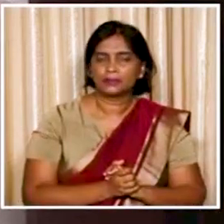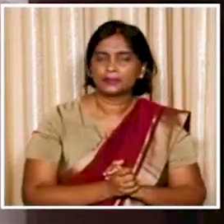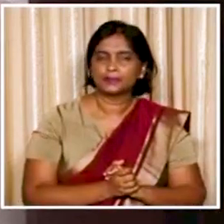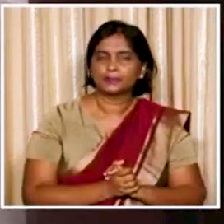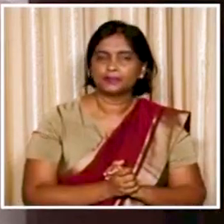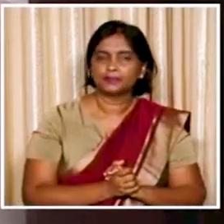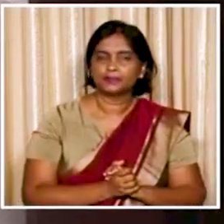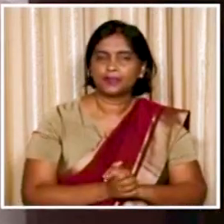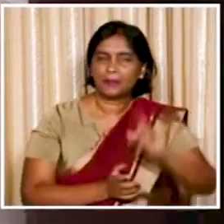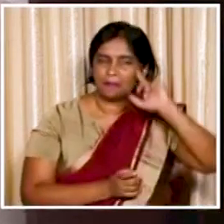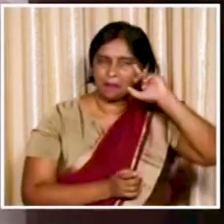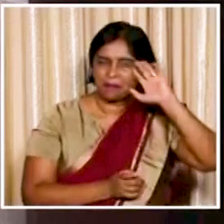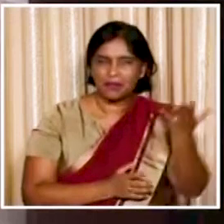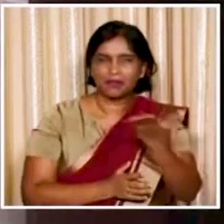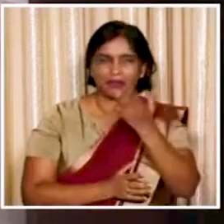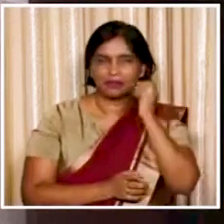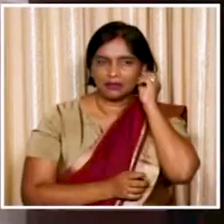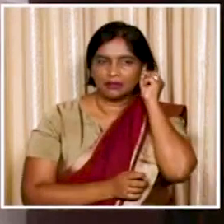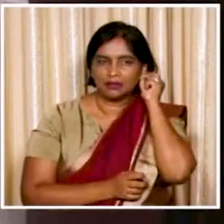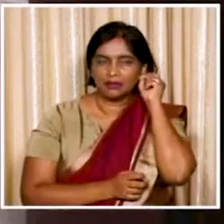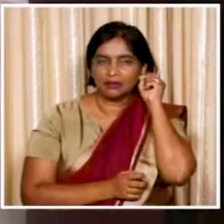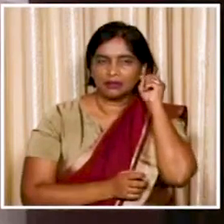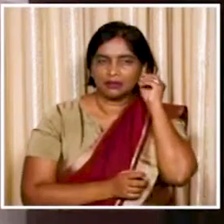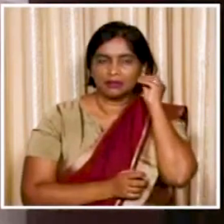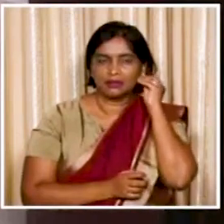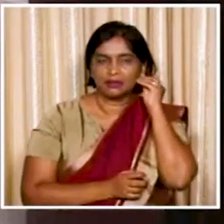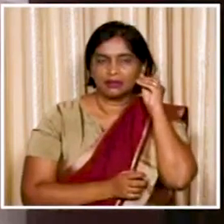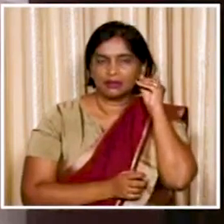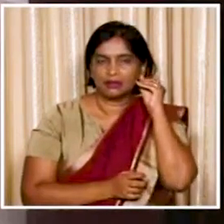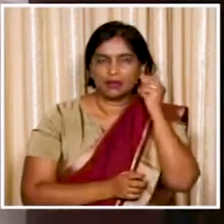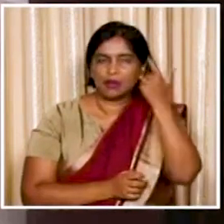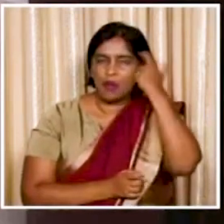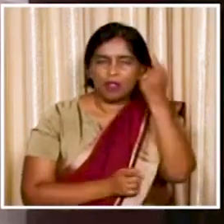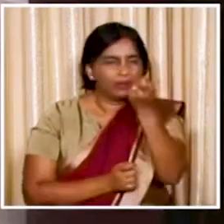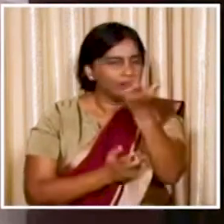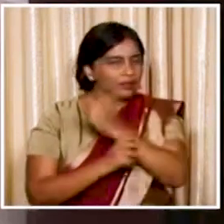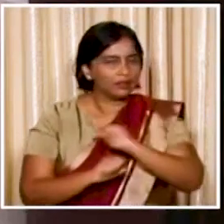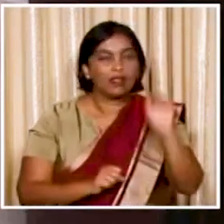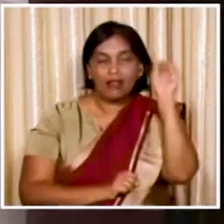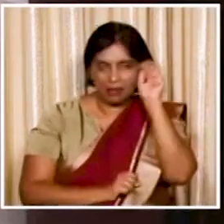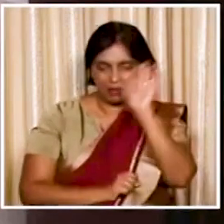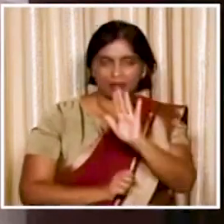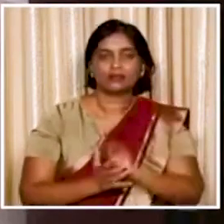කියන්නේ? දන්නක හැමලක් නැහැ. මොලේ කලදක් නැහැ. අහගෙන ඉන්න.